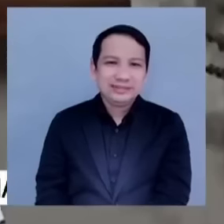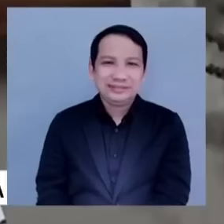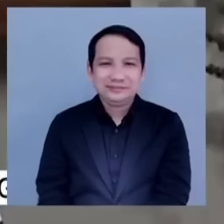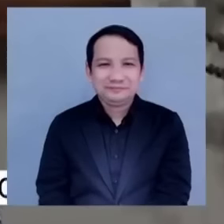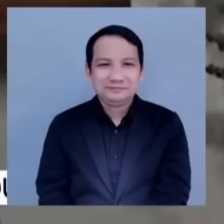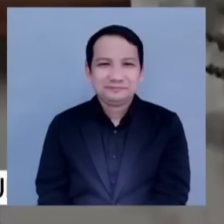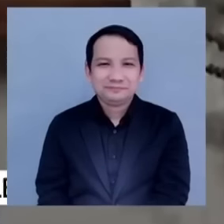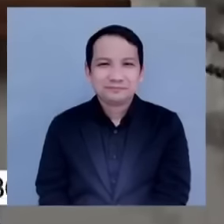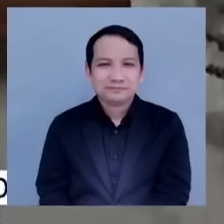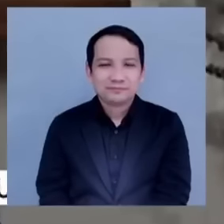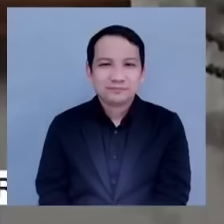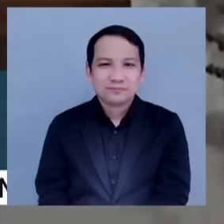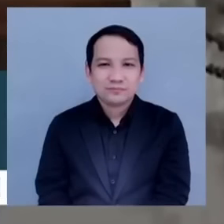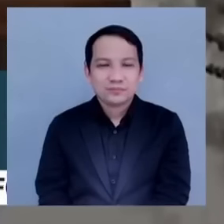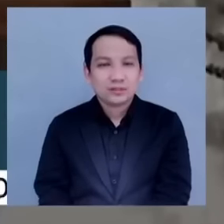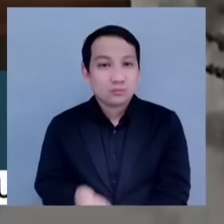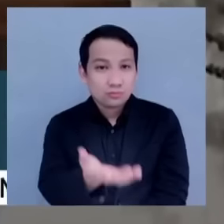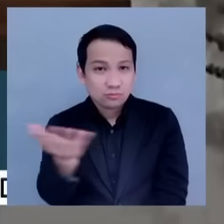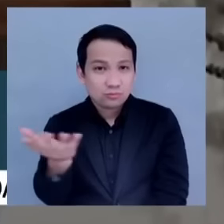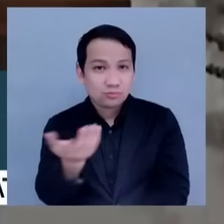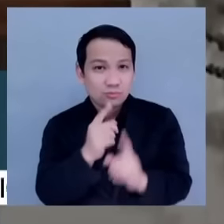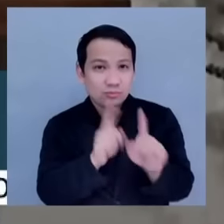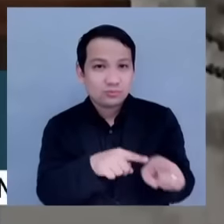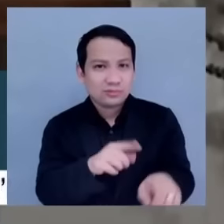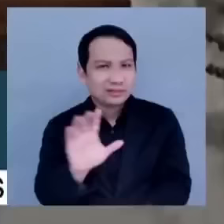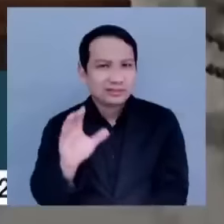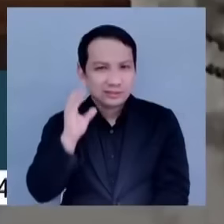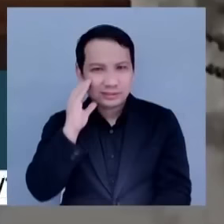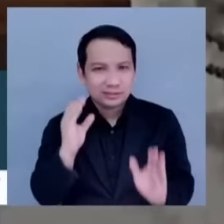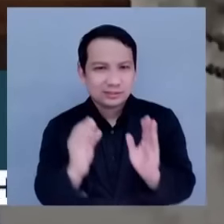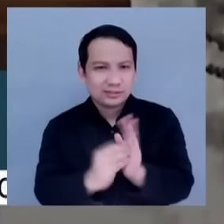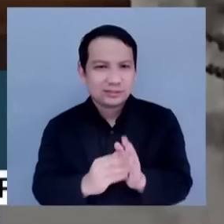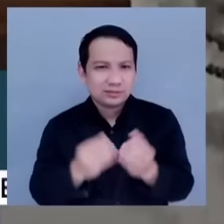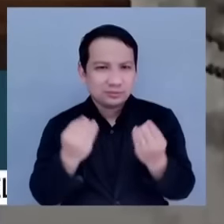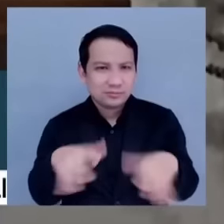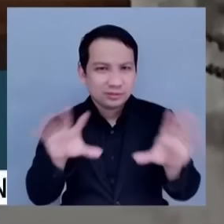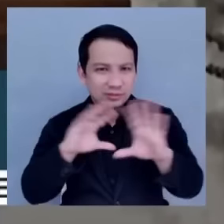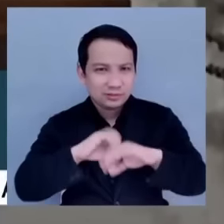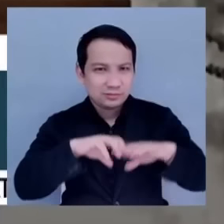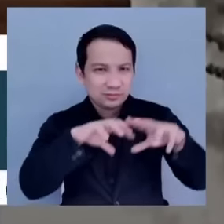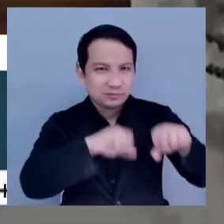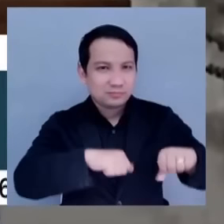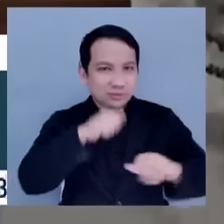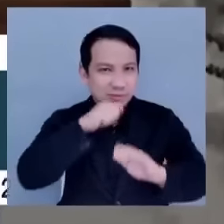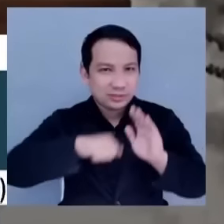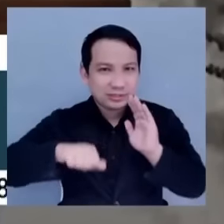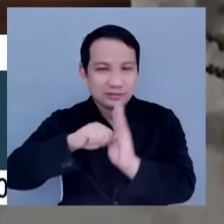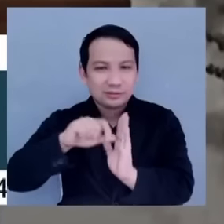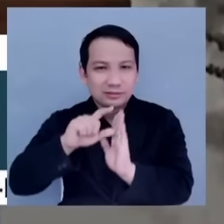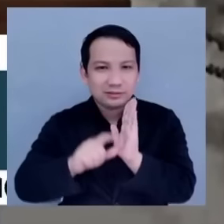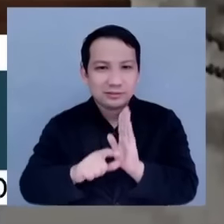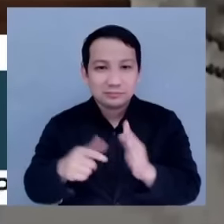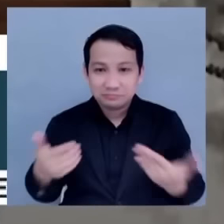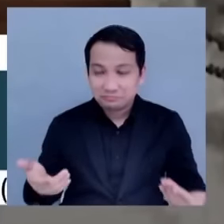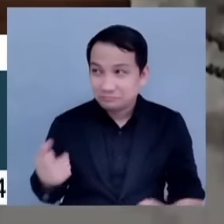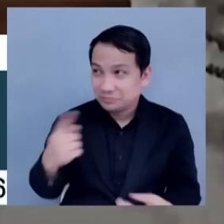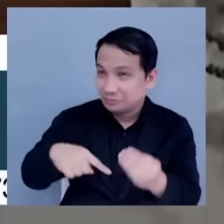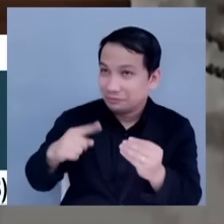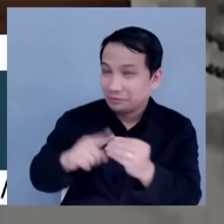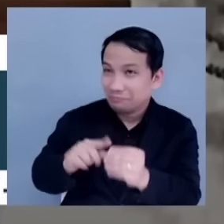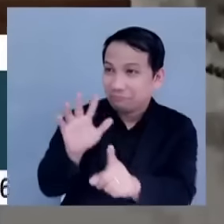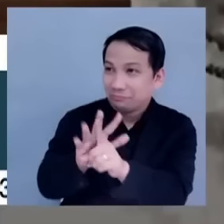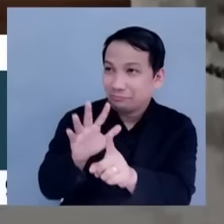We want answers, not a photo shoot. Matapos niyang makipagtaguan sa batas, ginawa namang fan meet